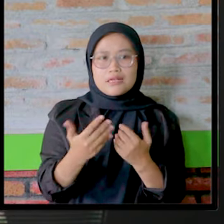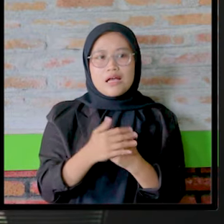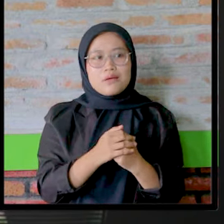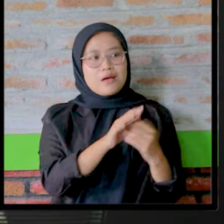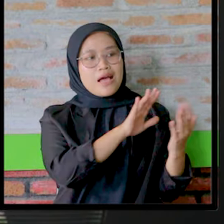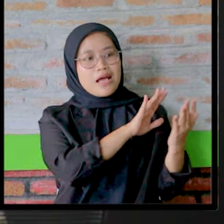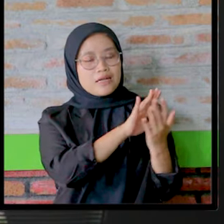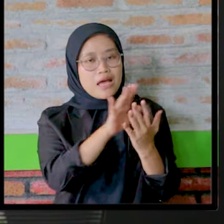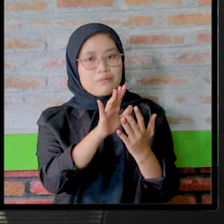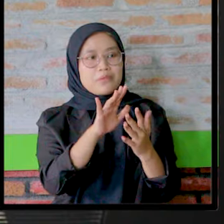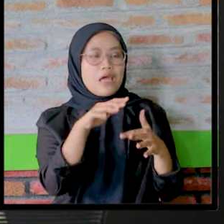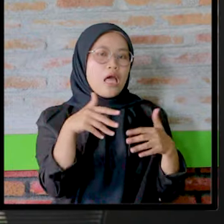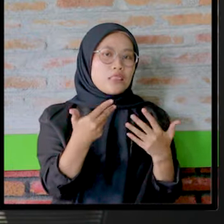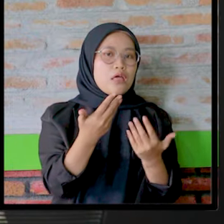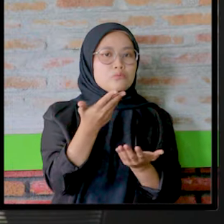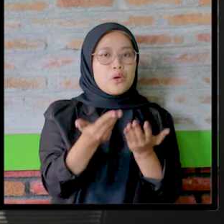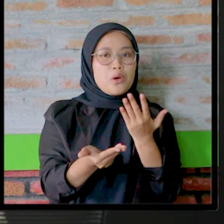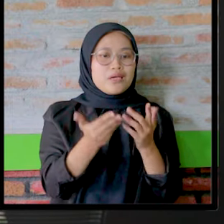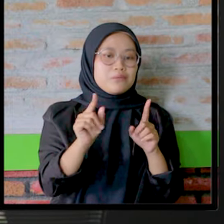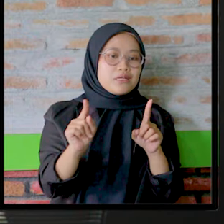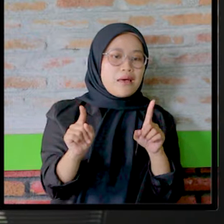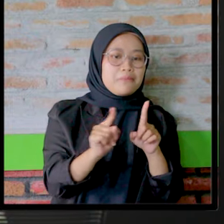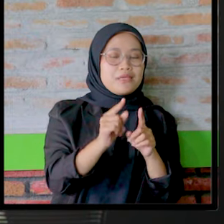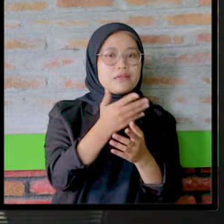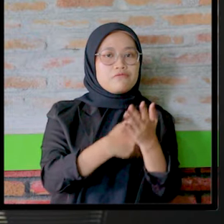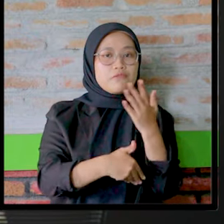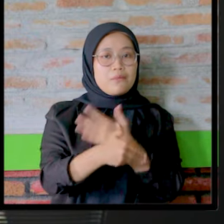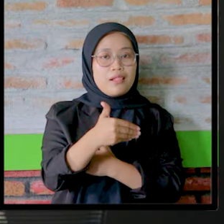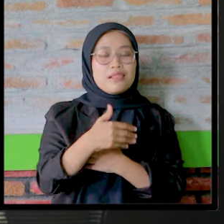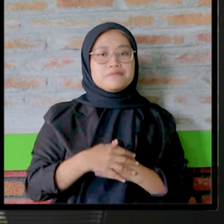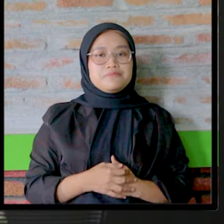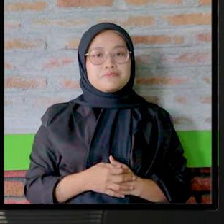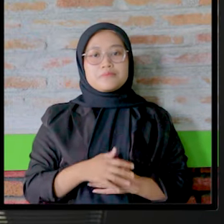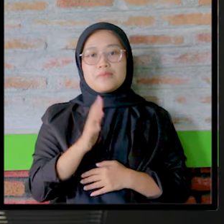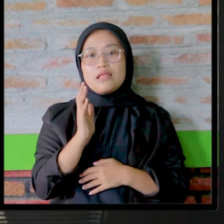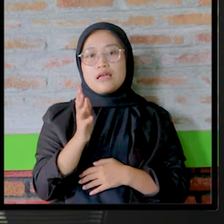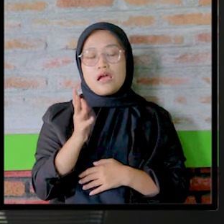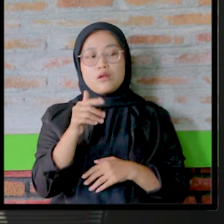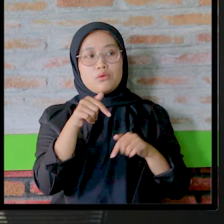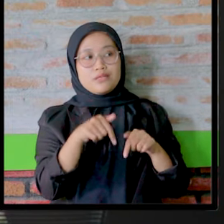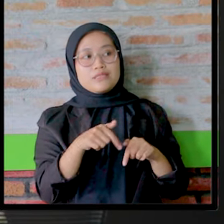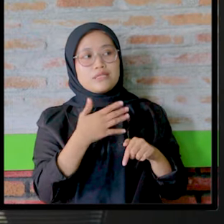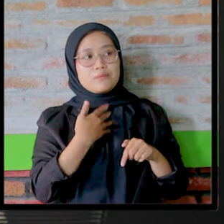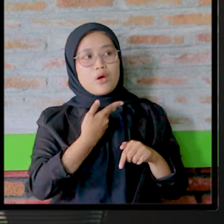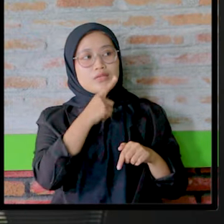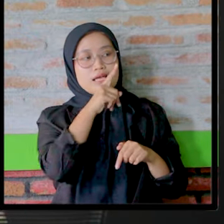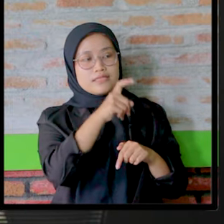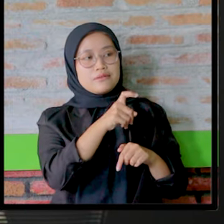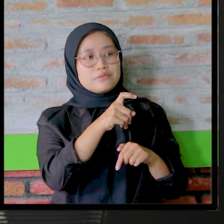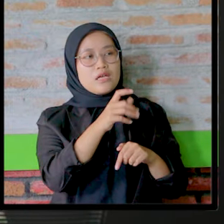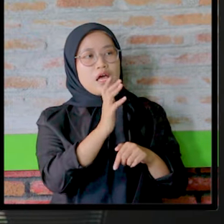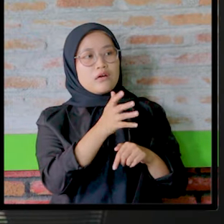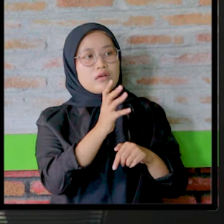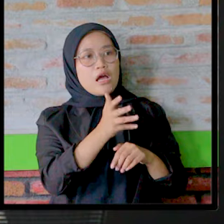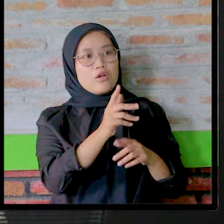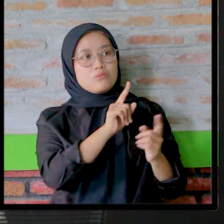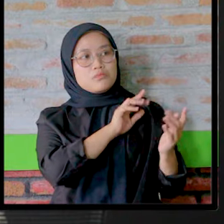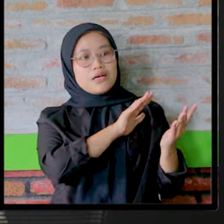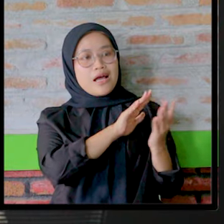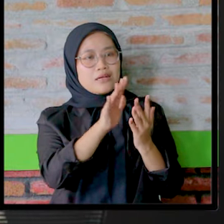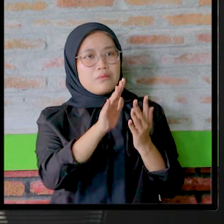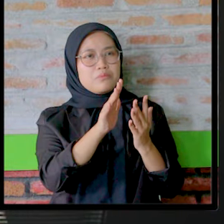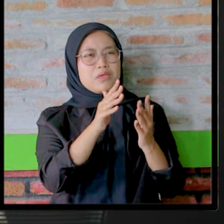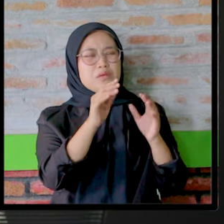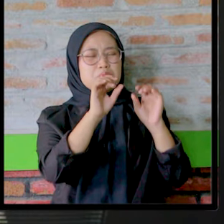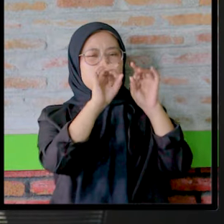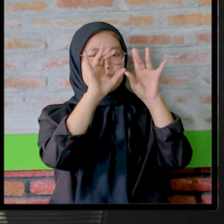ee mungkin mendampingi diabel begitu ya bu Nah kalau ini Bu ee ketika menghadapi berbagai